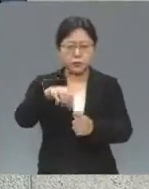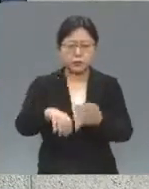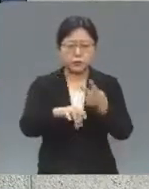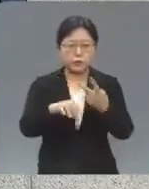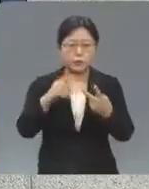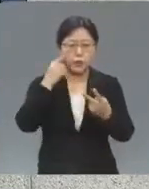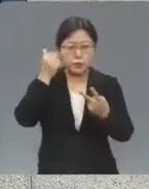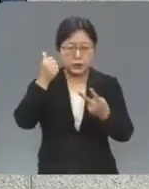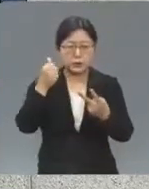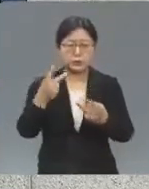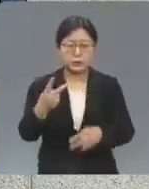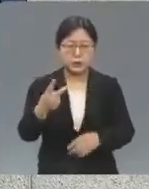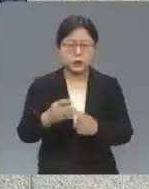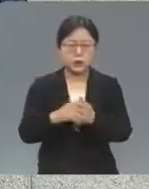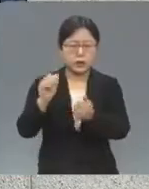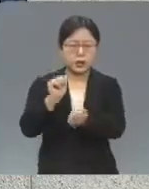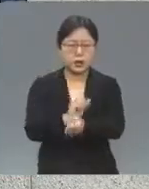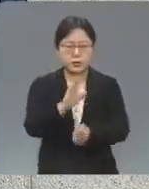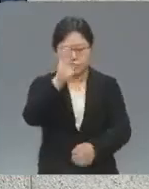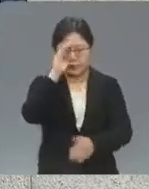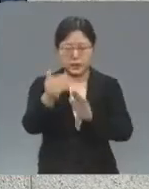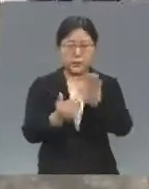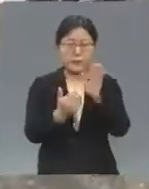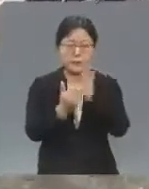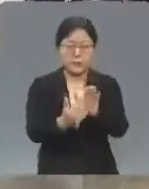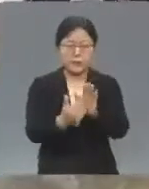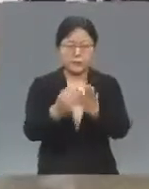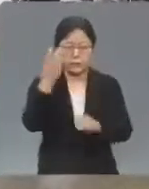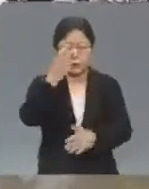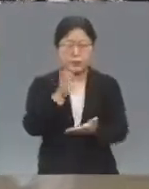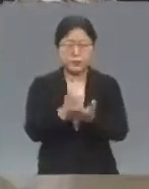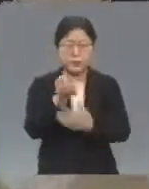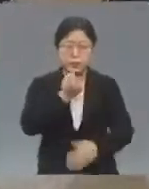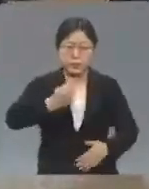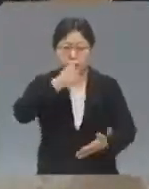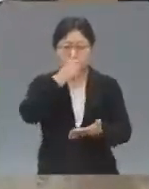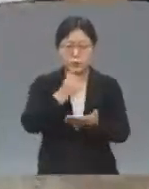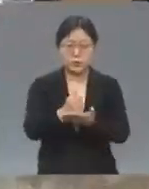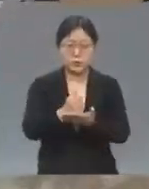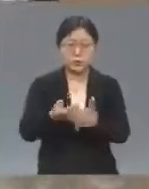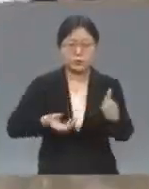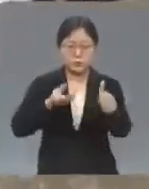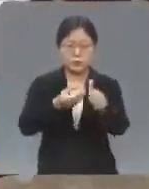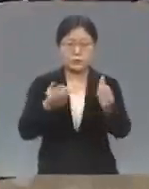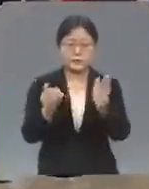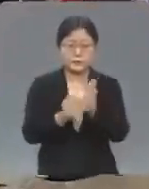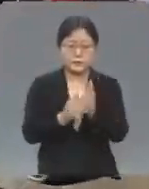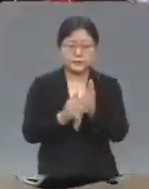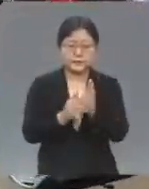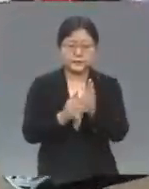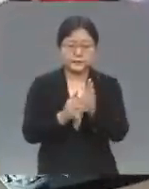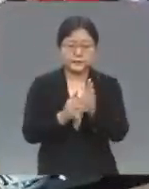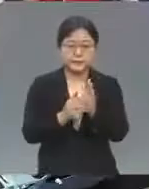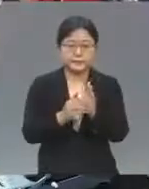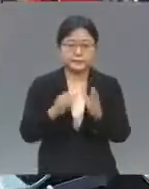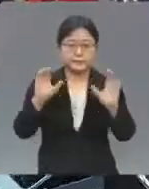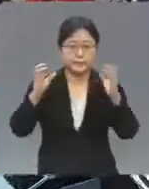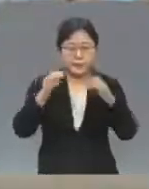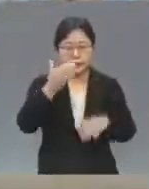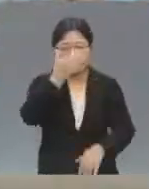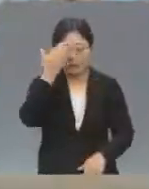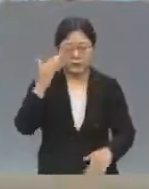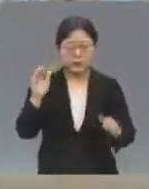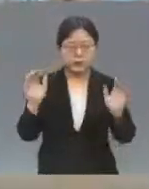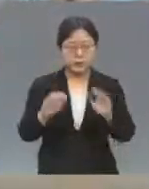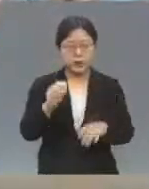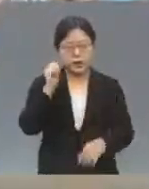목사 2명을 감염병 예방과 관리법 위반 등의 혐의로 송치했다 고 밝혔습니다 이들은 아동과 청소년을